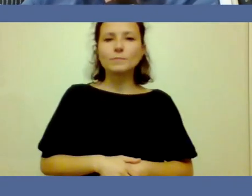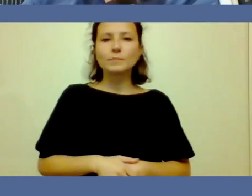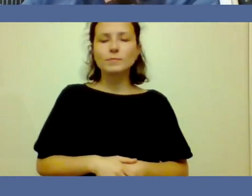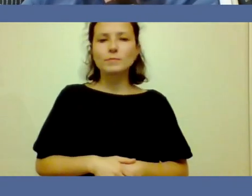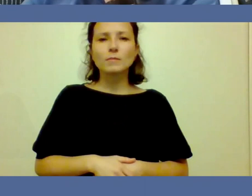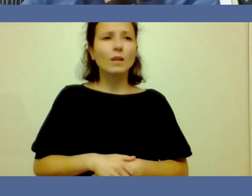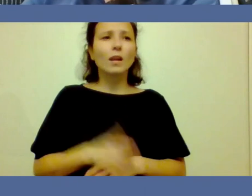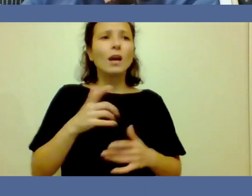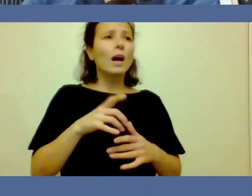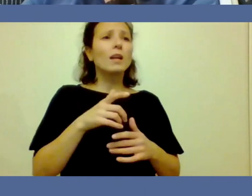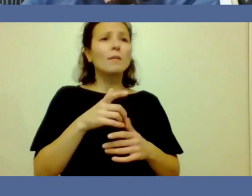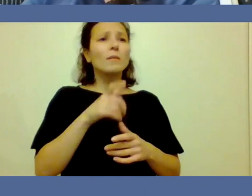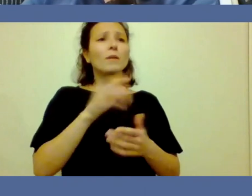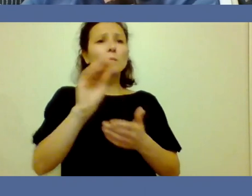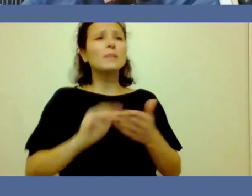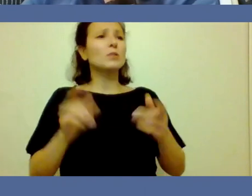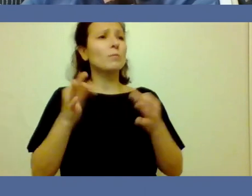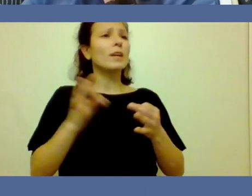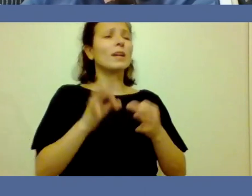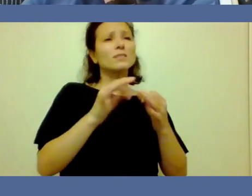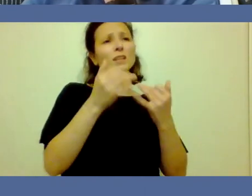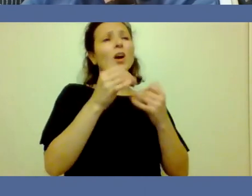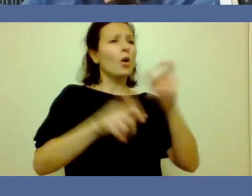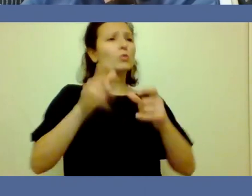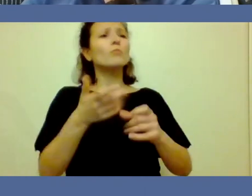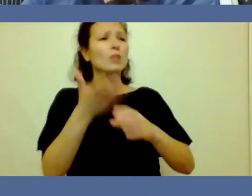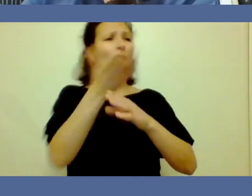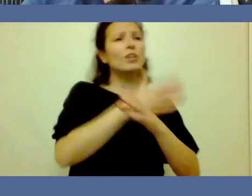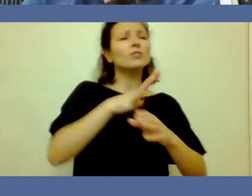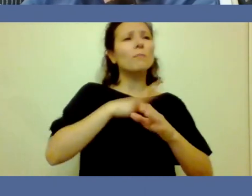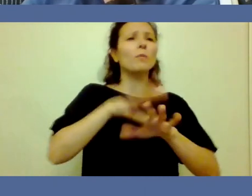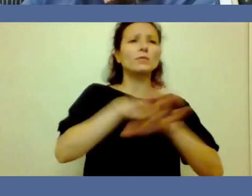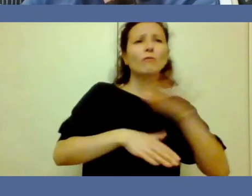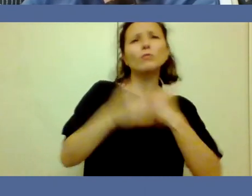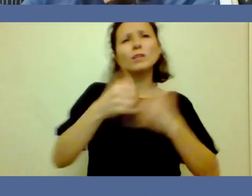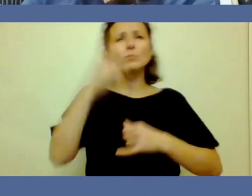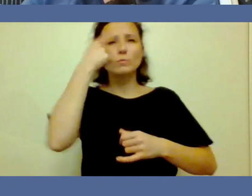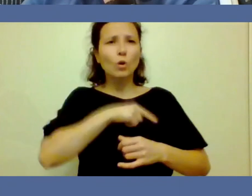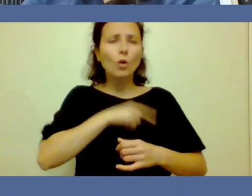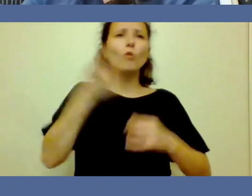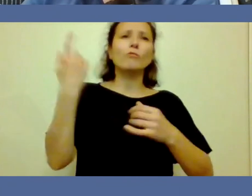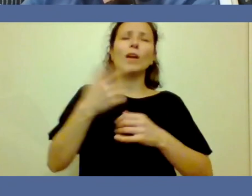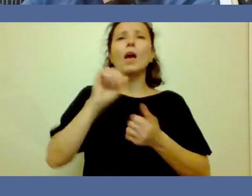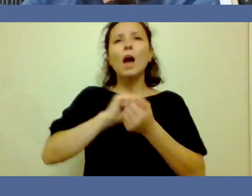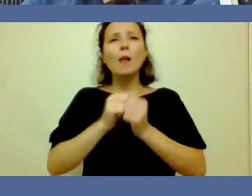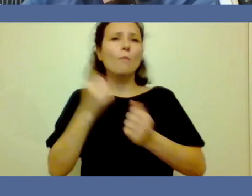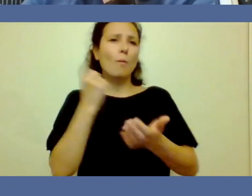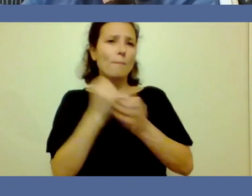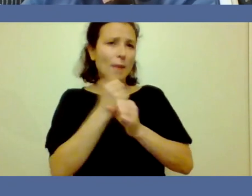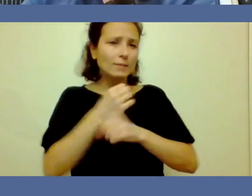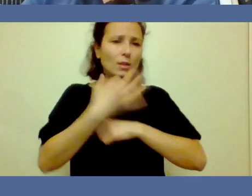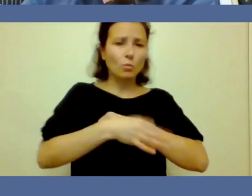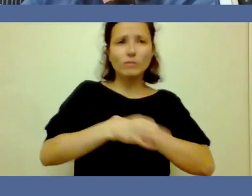mieli inne zawody, nie wiem, zajmowali się psychologią, czy są profesorami na uniwersytetach, a też piszą książki, również robią